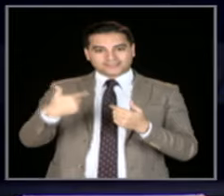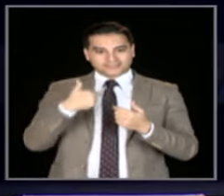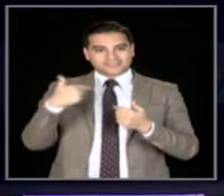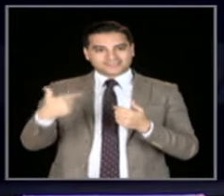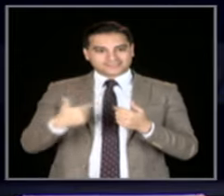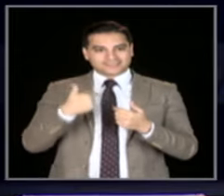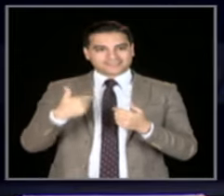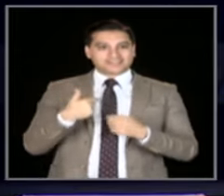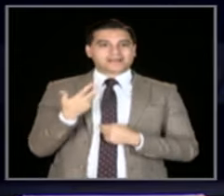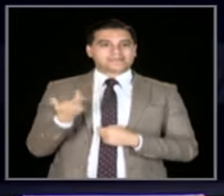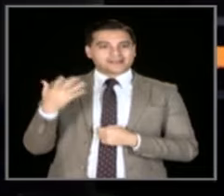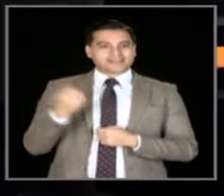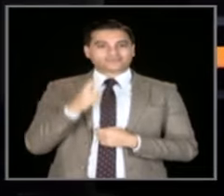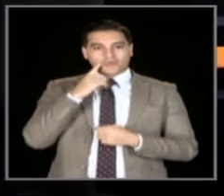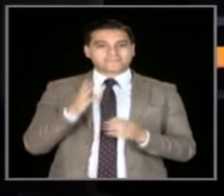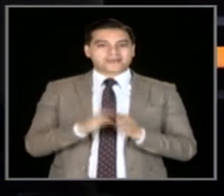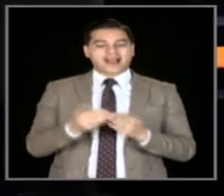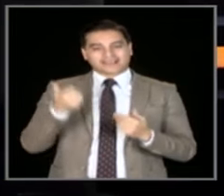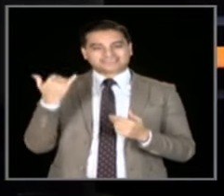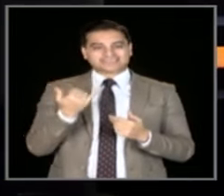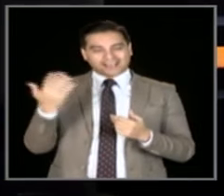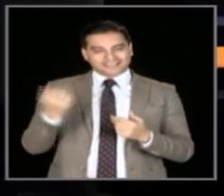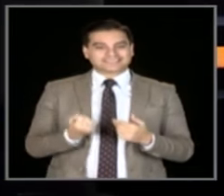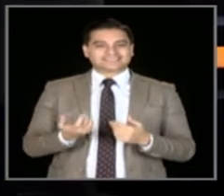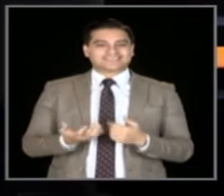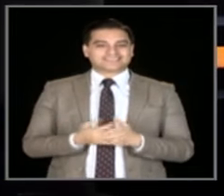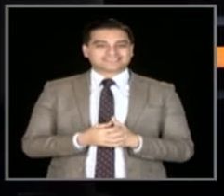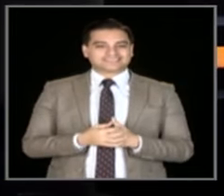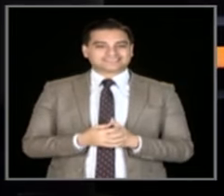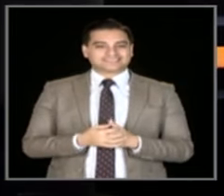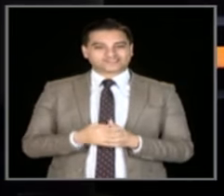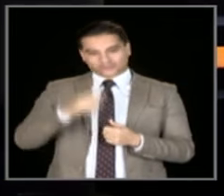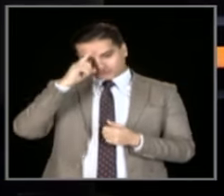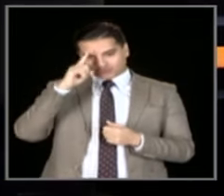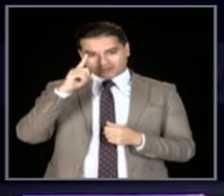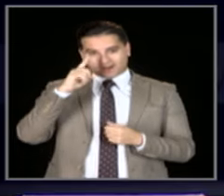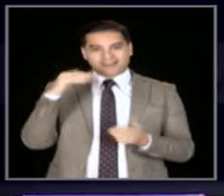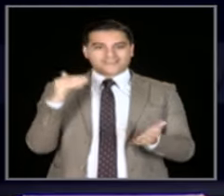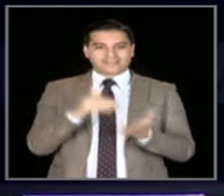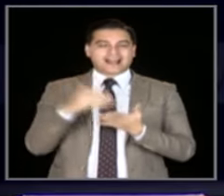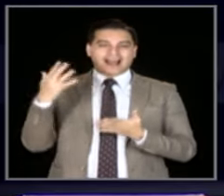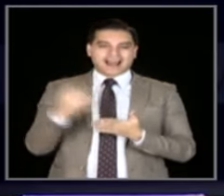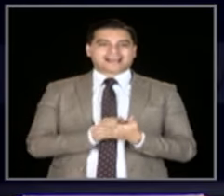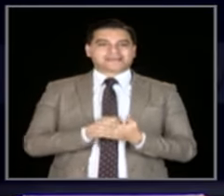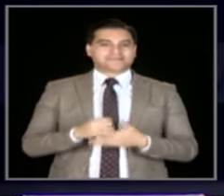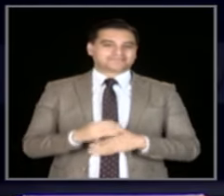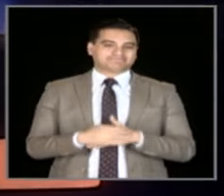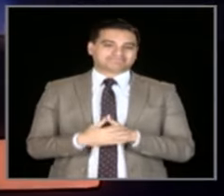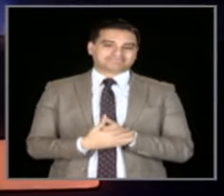شويه. طب ما جبتيهاش معاكي ليه؟ كانت اسهل تيجي تقعد معانا هنا. ان شاء الله اجيبها في الفاينل. في